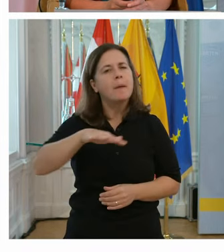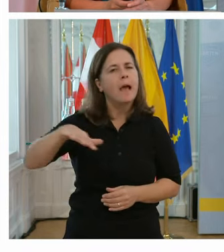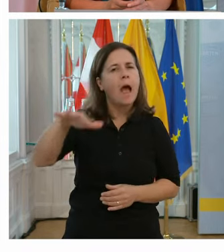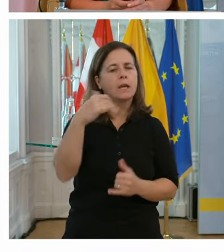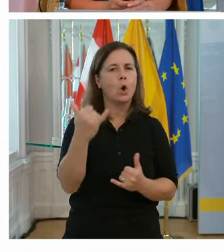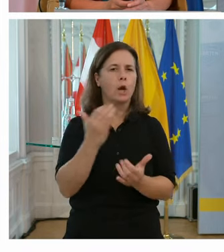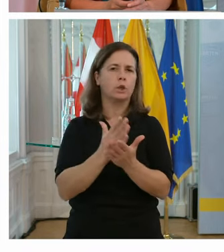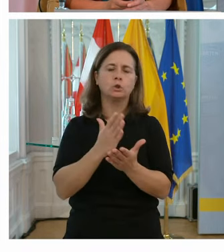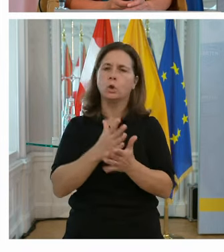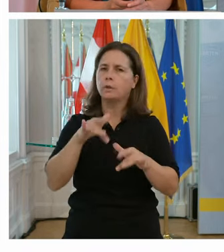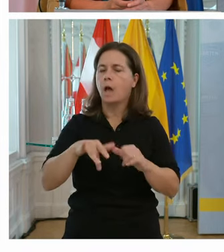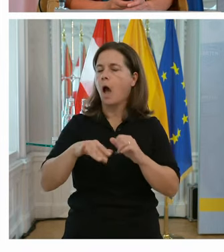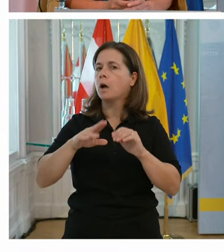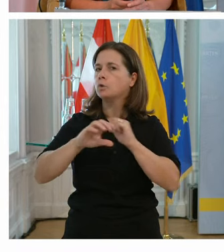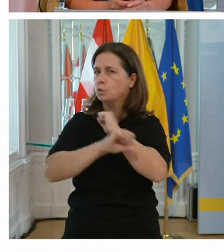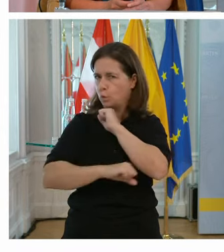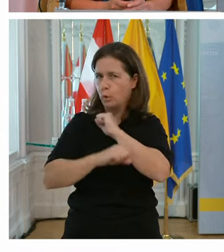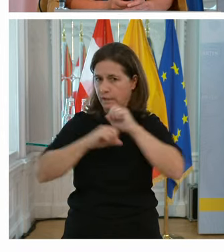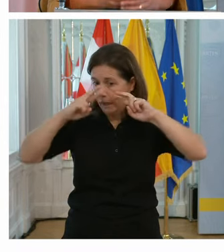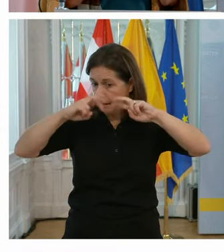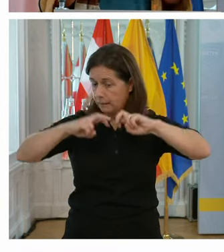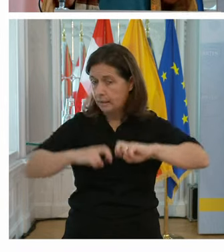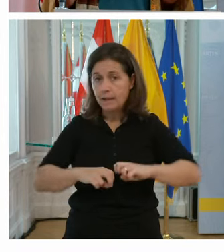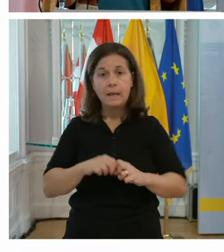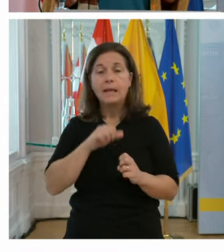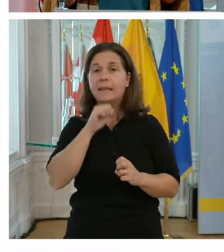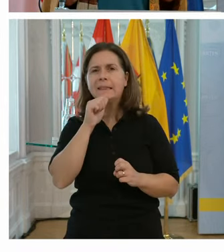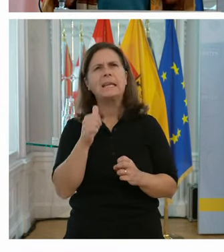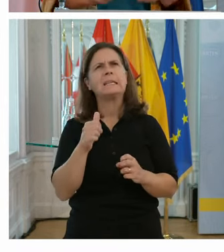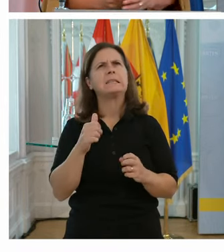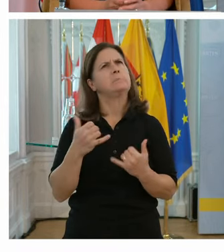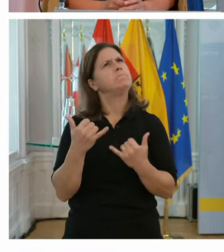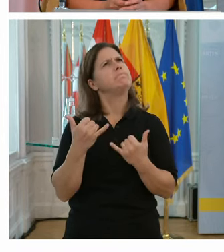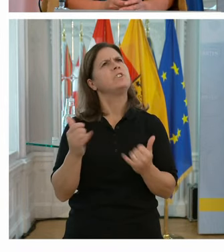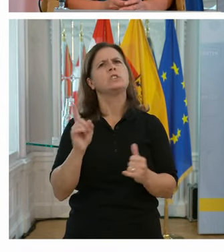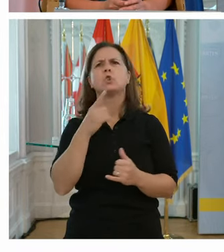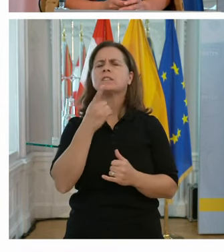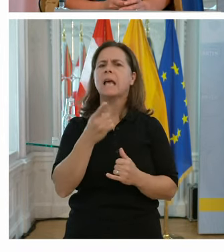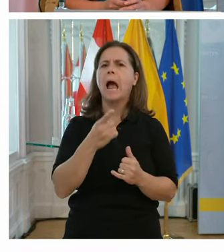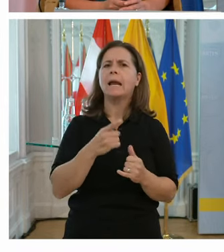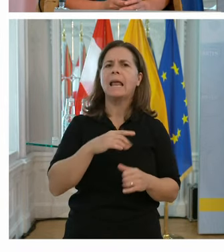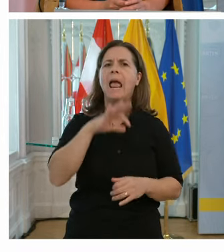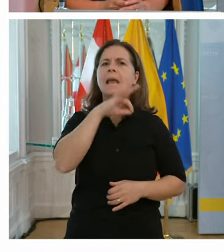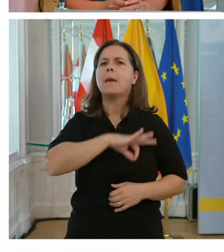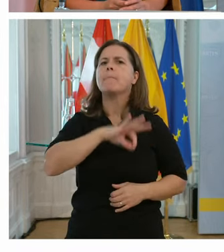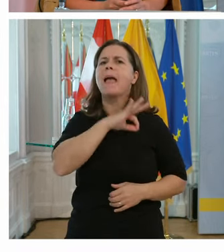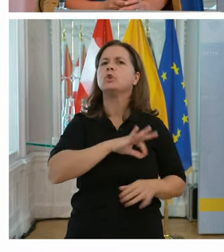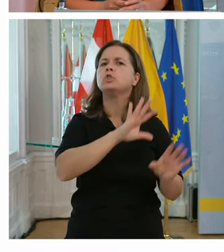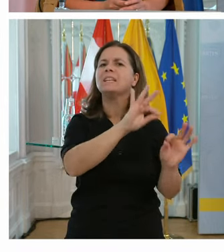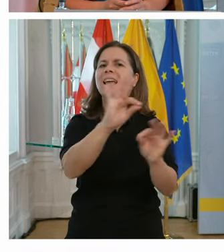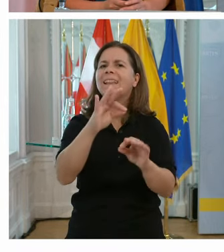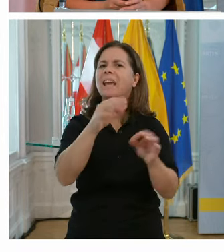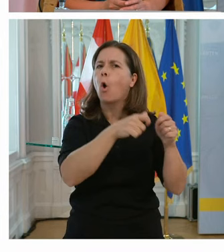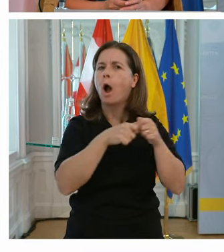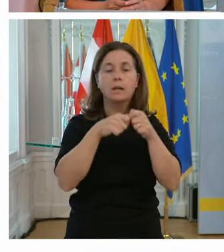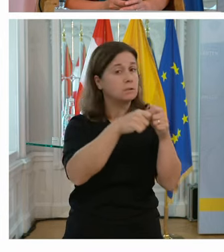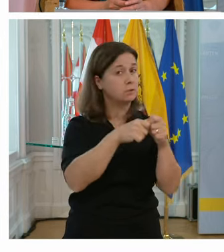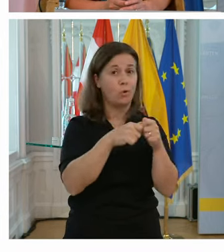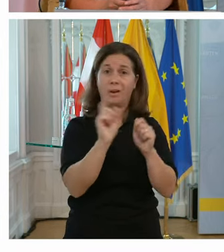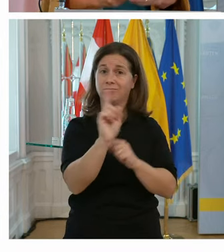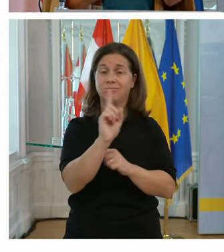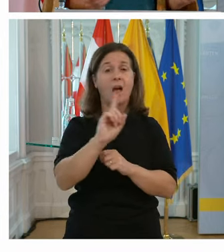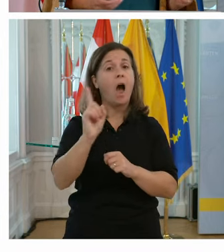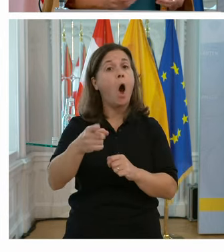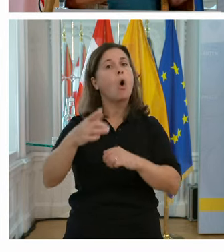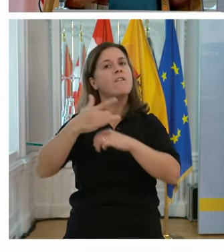schon richtige Studien dazu. Und zwar nicht von, wie soll ich sagen, gemeinnützig tätigen Organisationen, sondern auch von solchen im